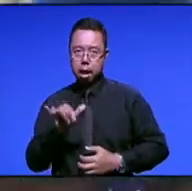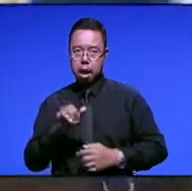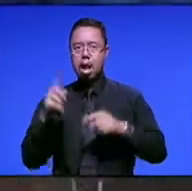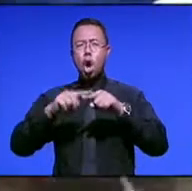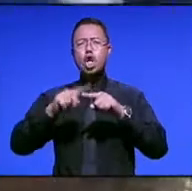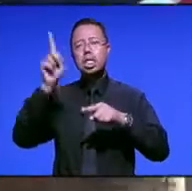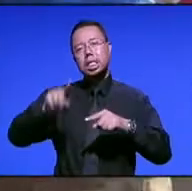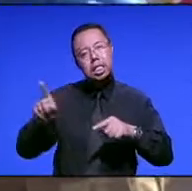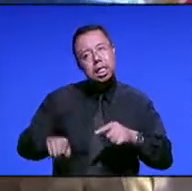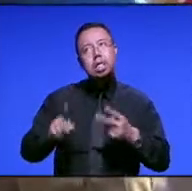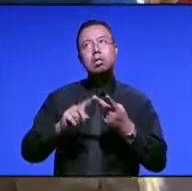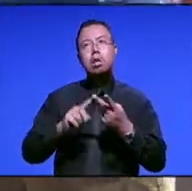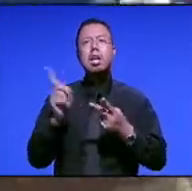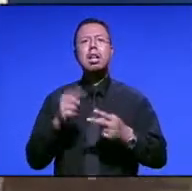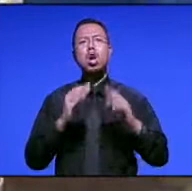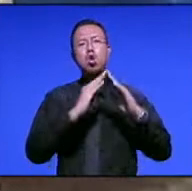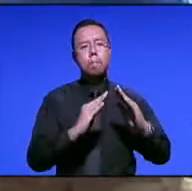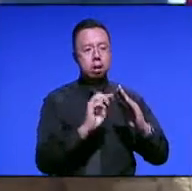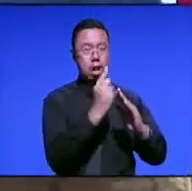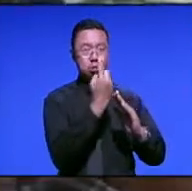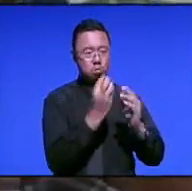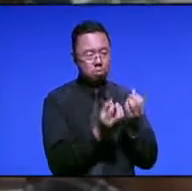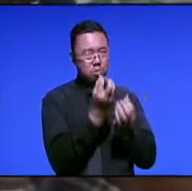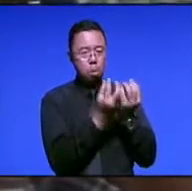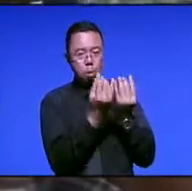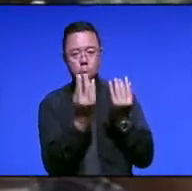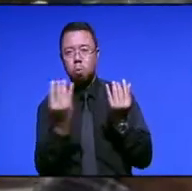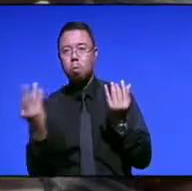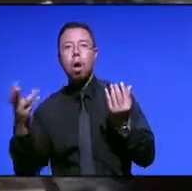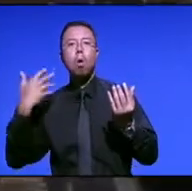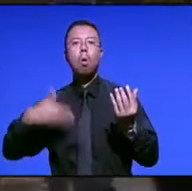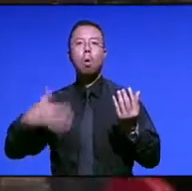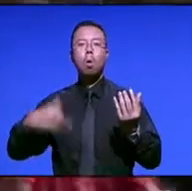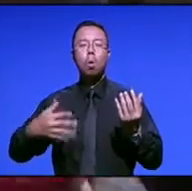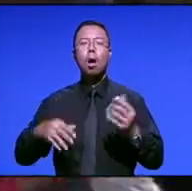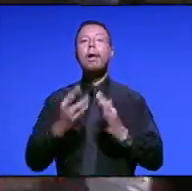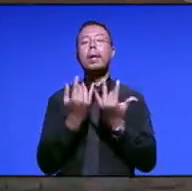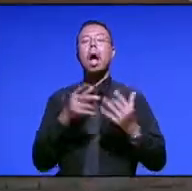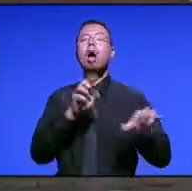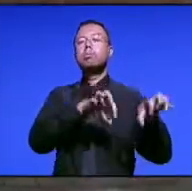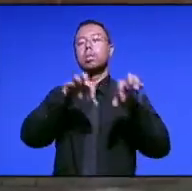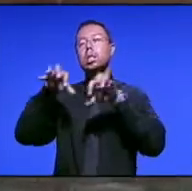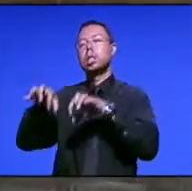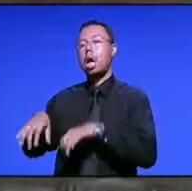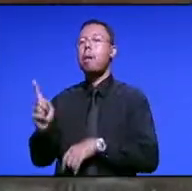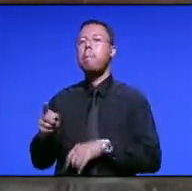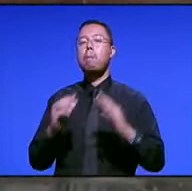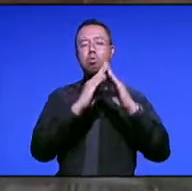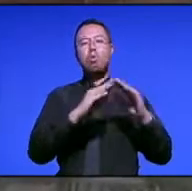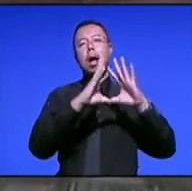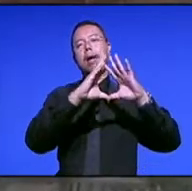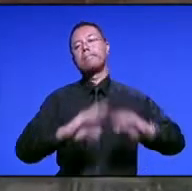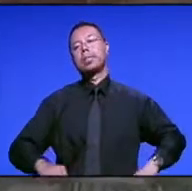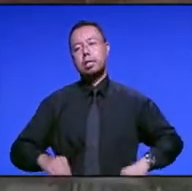listrik korsleting dari salah satu rumah warga. Akibat amukan si jago merah, warga dipaksa mengungsi karena tempat tinggalnya